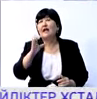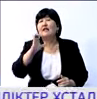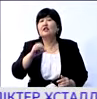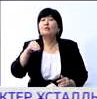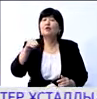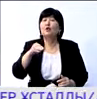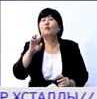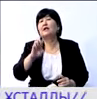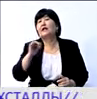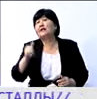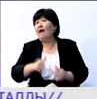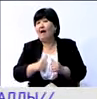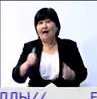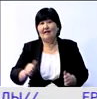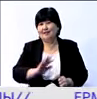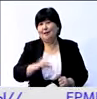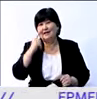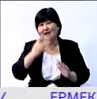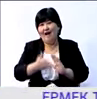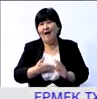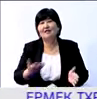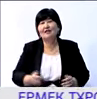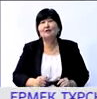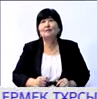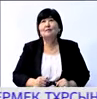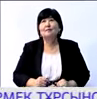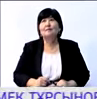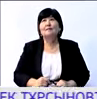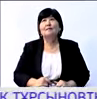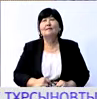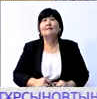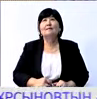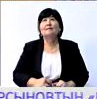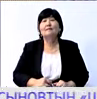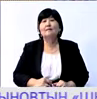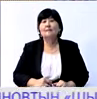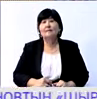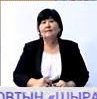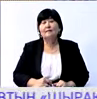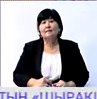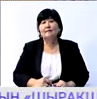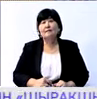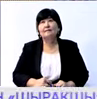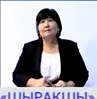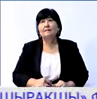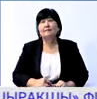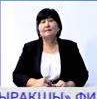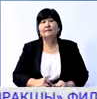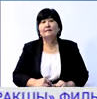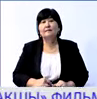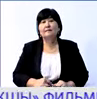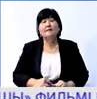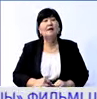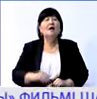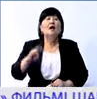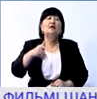пен Билл Гейтстен қалыспаса анық. Айнұр Тоңшпаева, Талғат Әлменов, Қанат Махамбетов, Қызылорда телеарнасы.